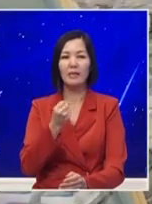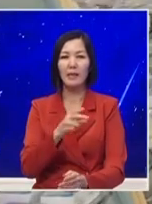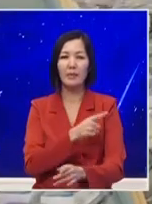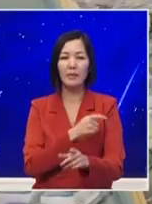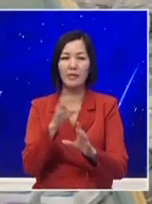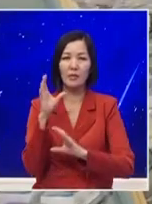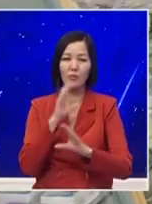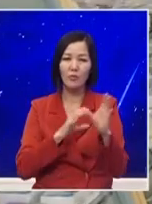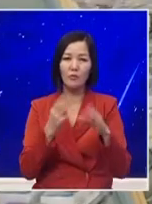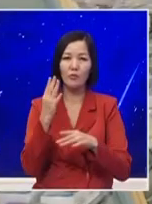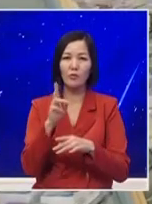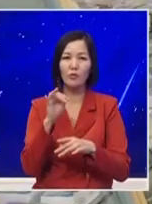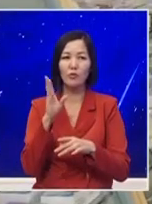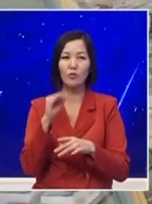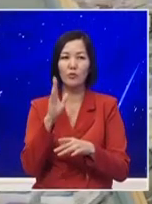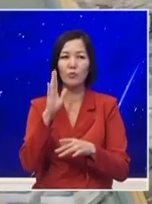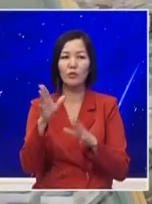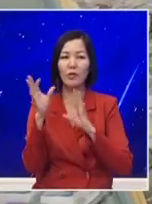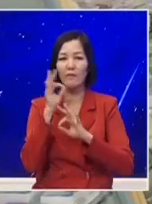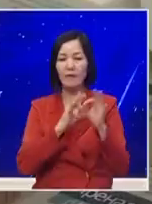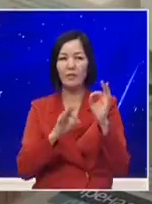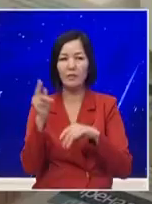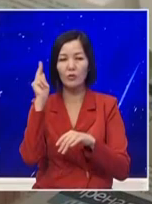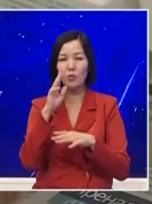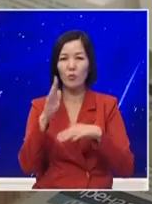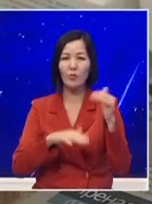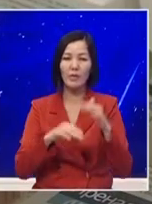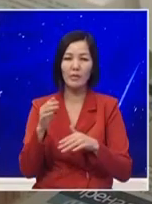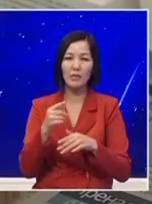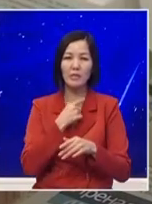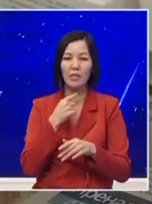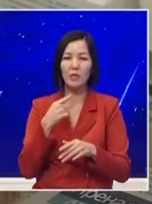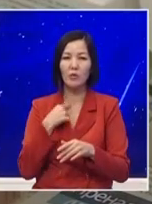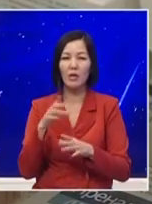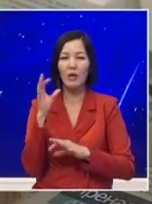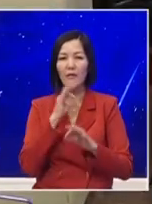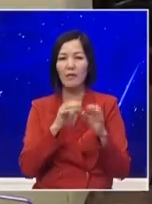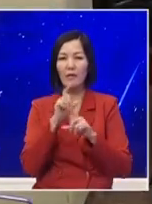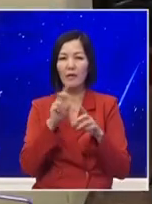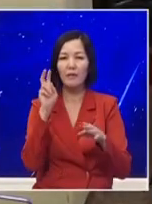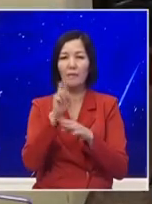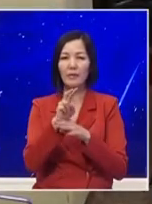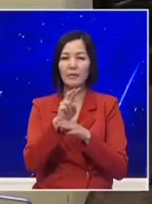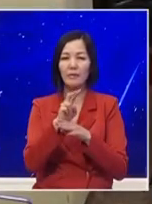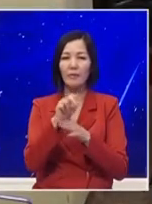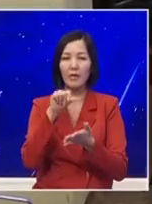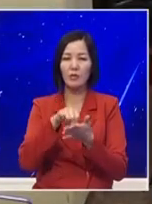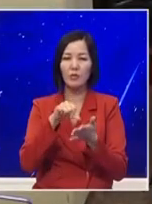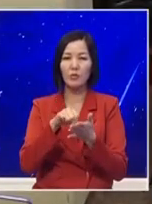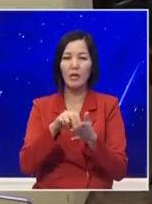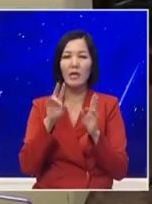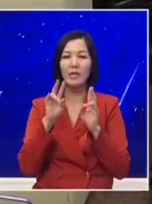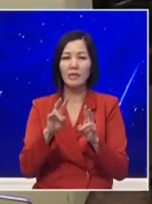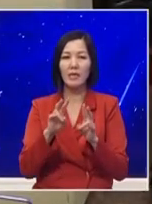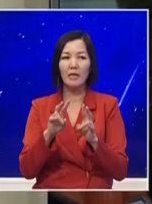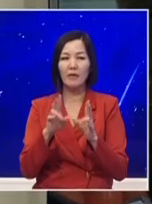4-ші курс студенті, болашақ фармацевт. Өзінің оқу практикасын облыс орталығындағы дәріханалардың бірінде өткізуде. Ол мұнда тек